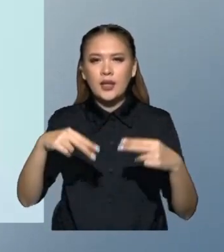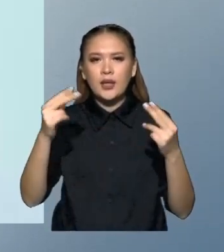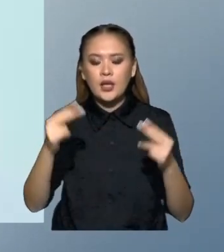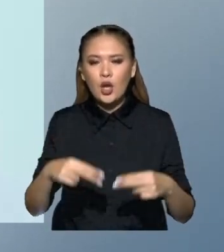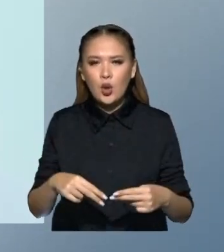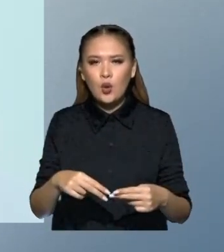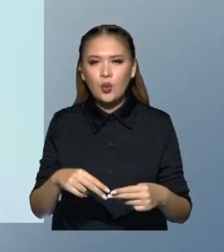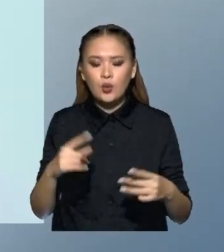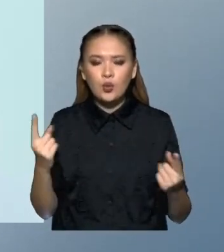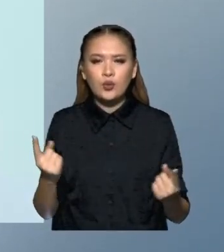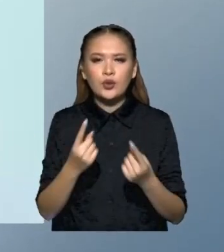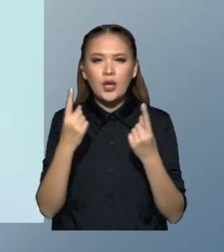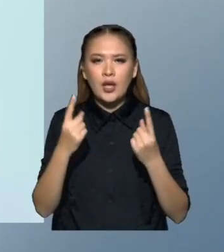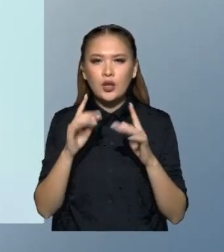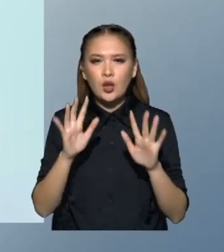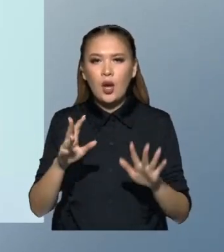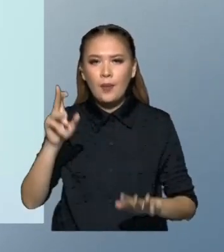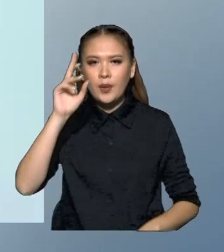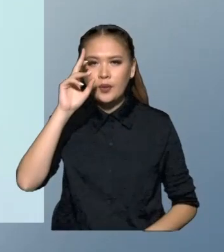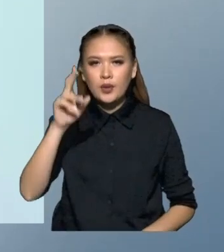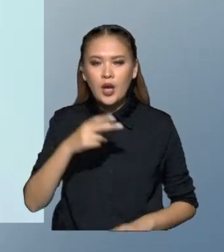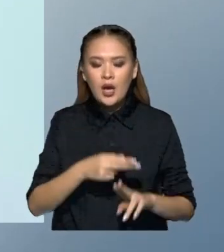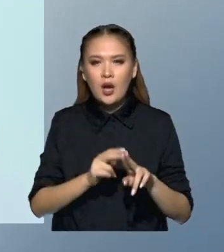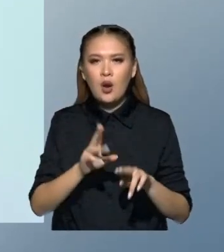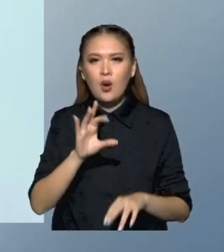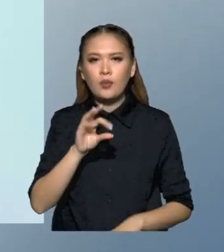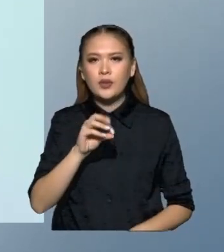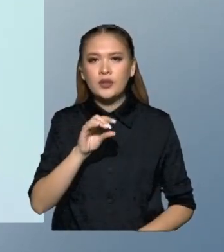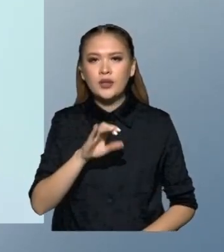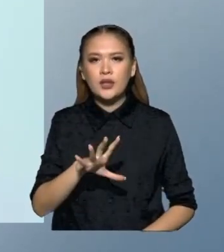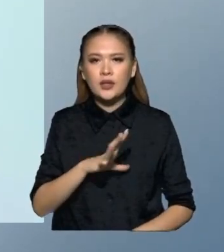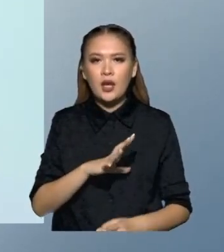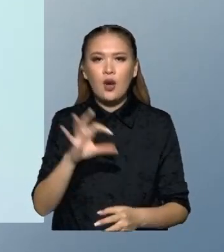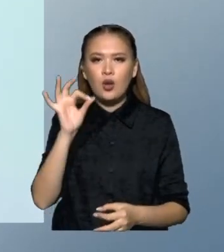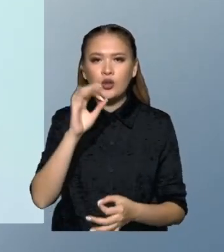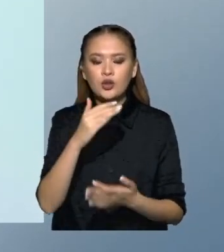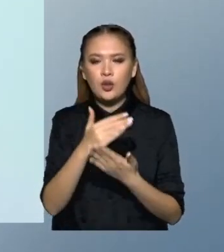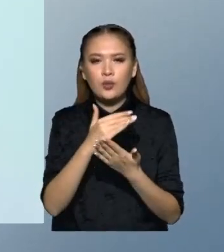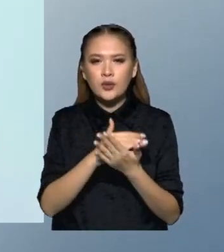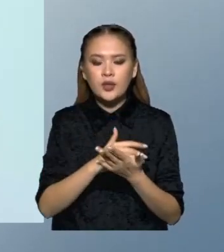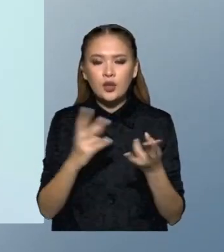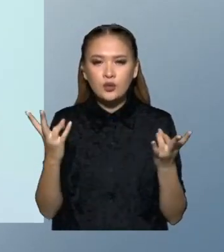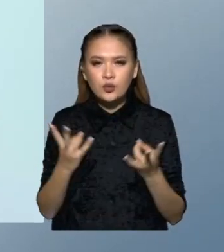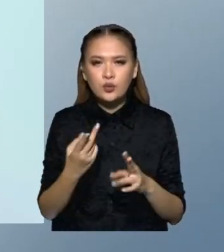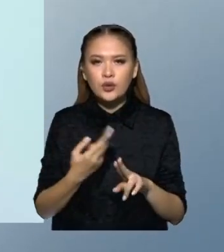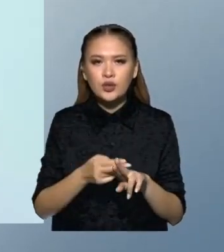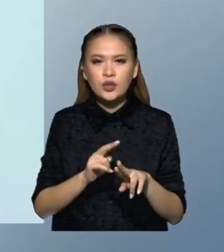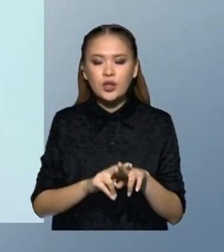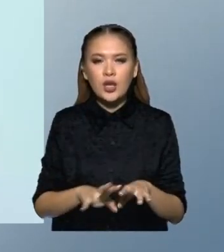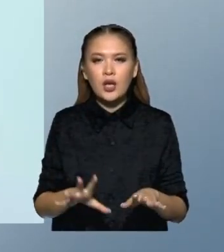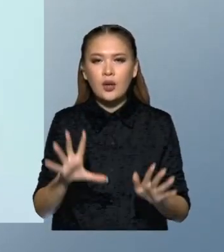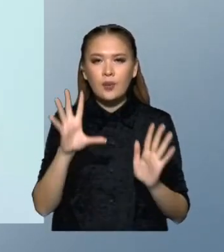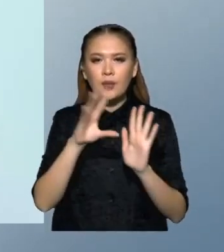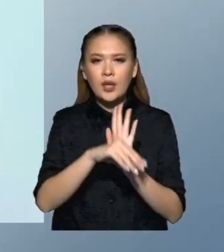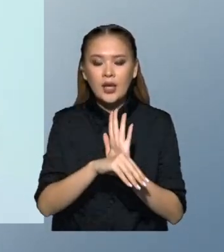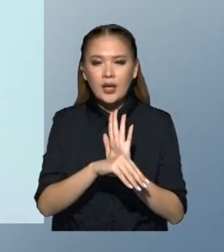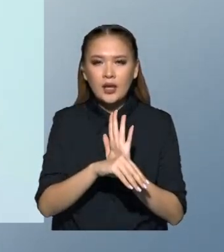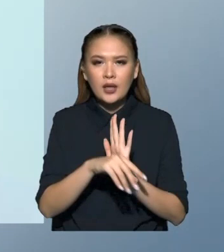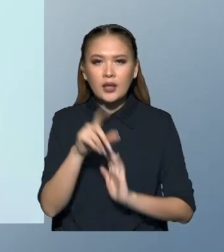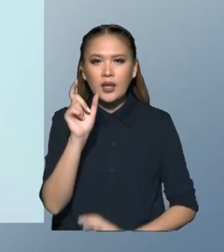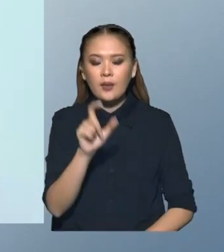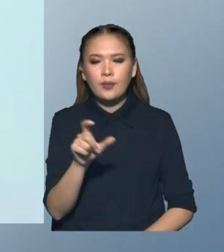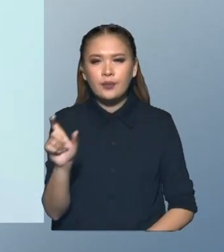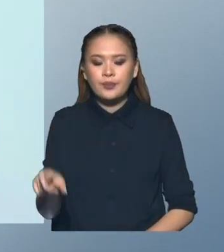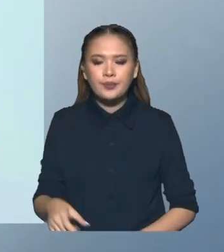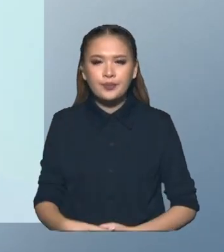талаптары жеңілдетілген. Тек мемлекеттік кірістер комитетіне хат жолдаса жеткілікті. Сөйтіп шартты тіркеуден өтіп, қызметін жүргізе